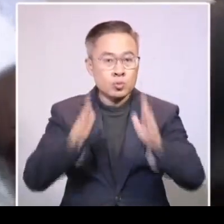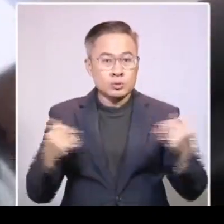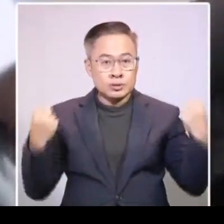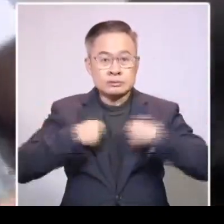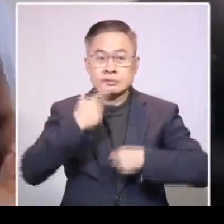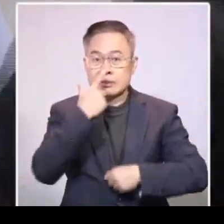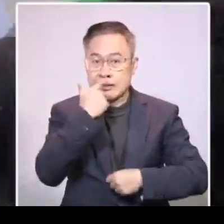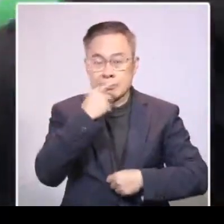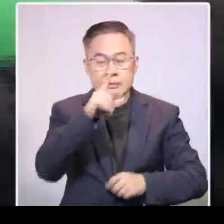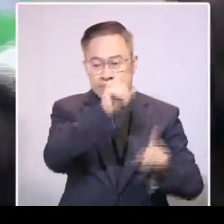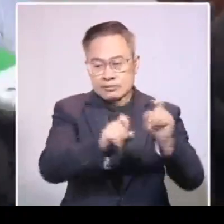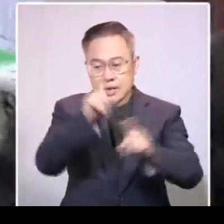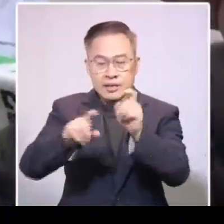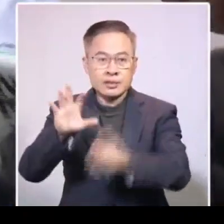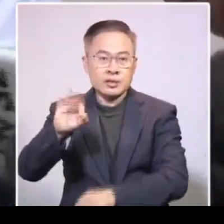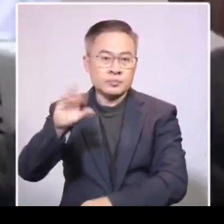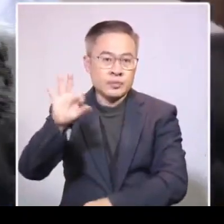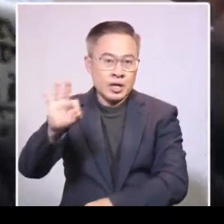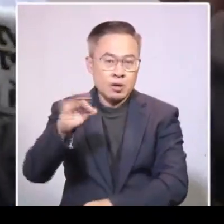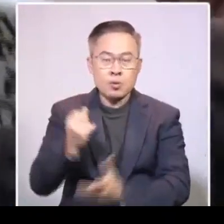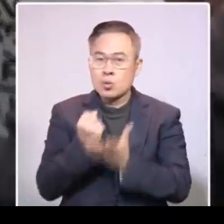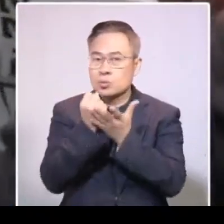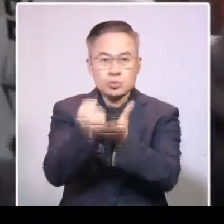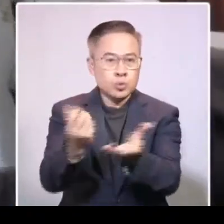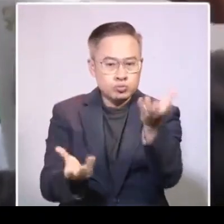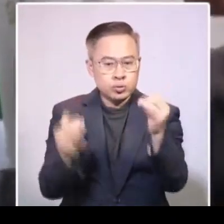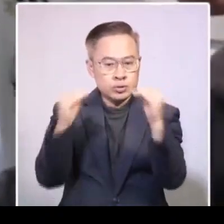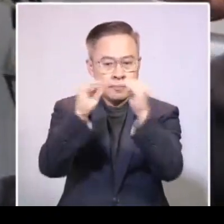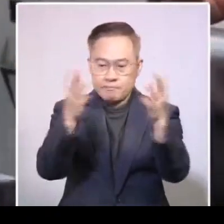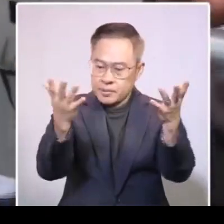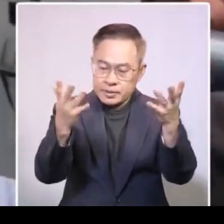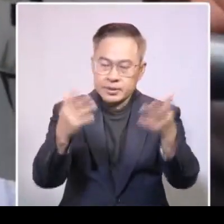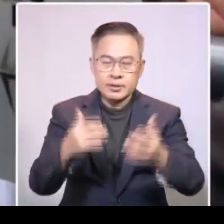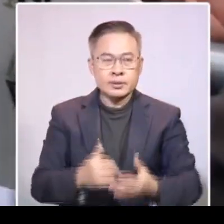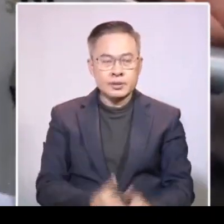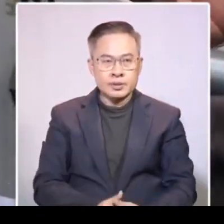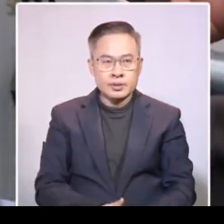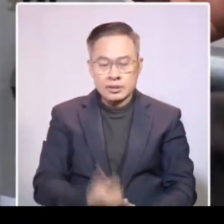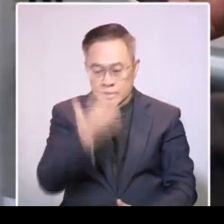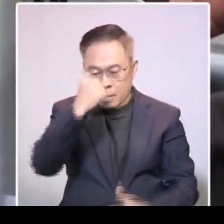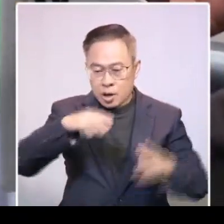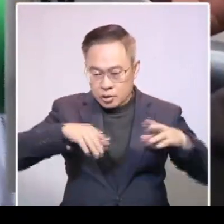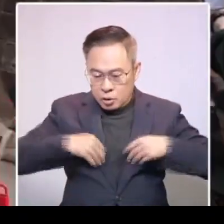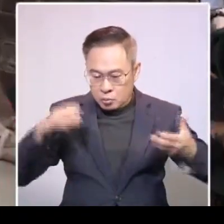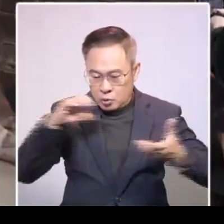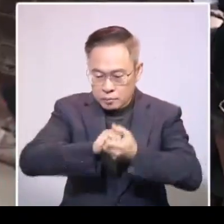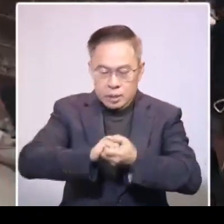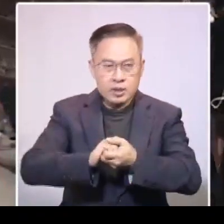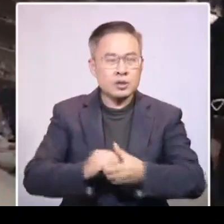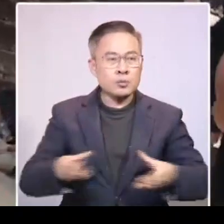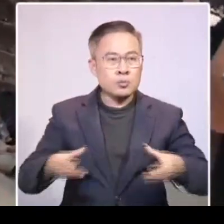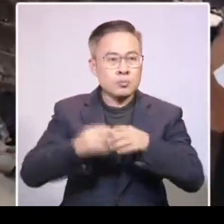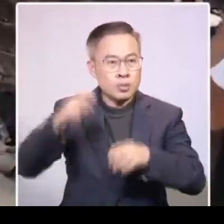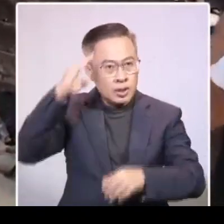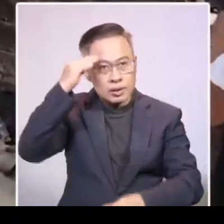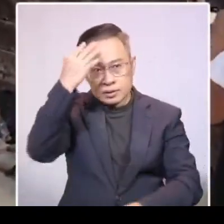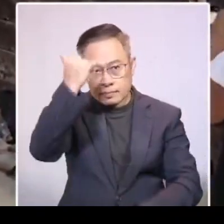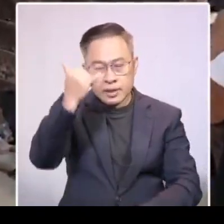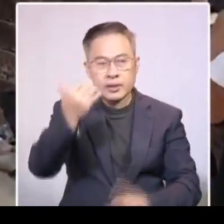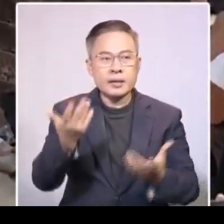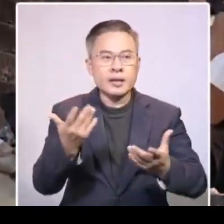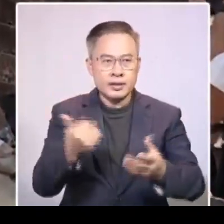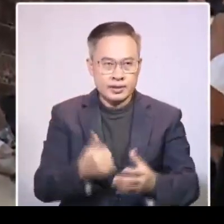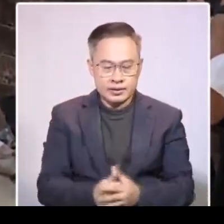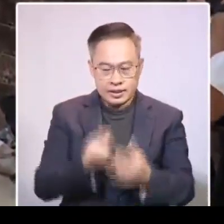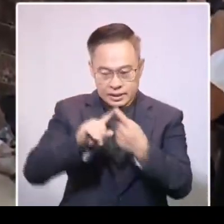จ็บอีกมากมายแต่ไม่มีการต่อสู้เรียกร้องความเป็นธรรมเพื่อคนเหล่านี้ส่วนกลุ่มคนเสื้อแดงอีกกลุ่มนึงที่เดินทางมาในเวล